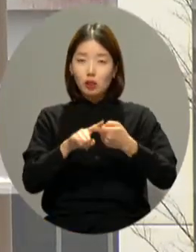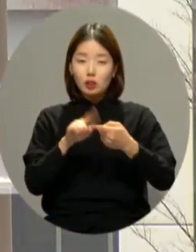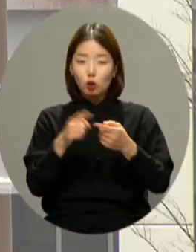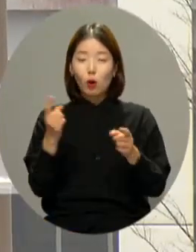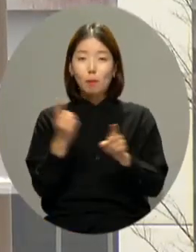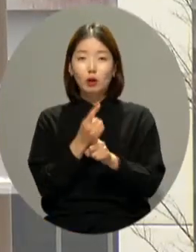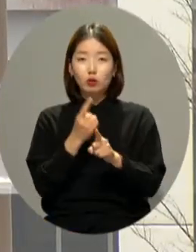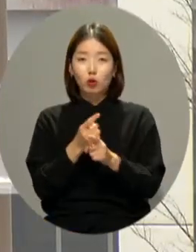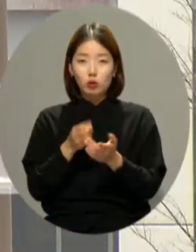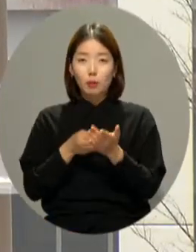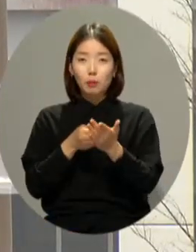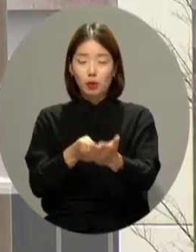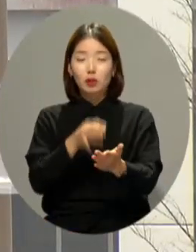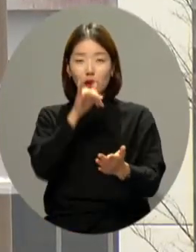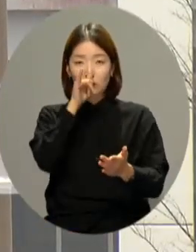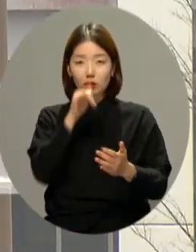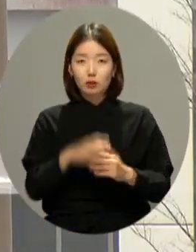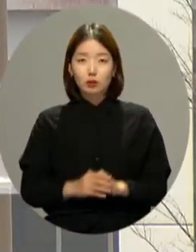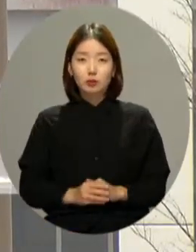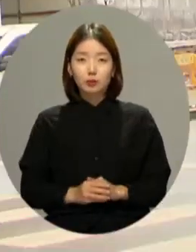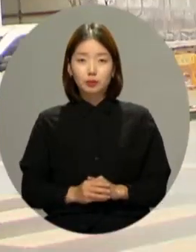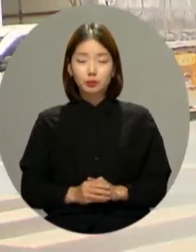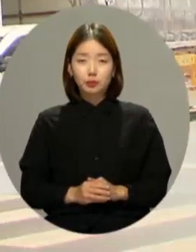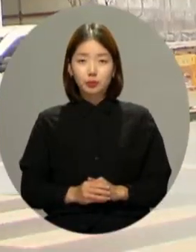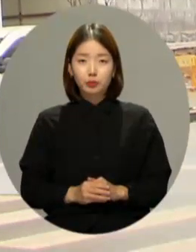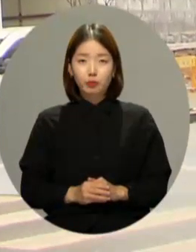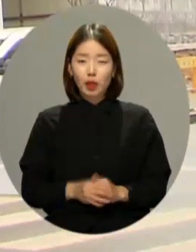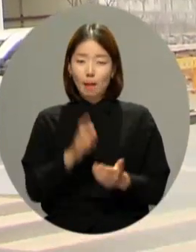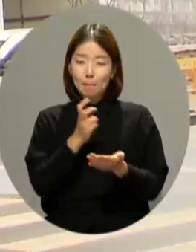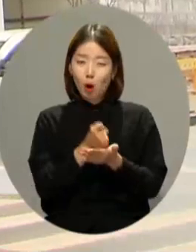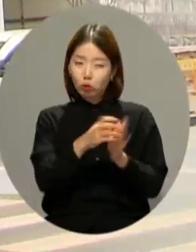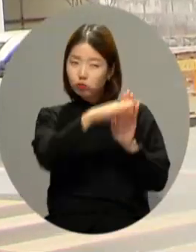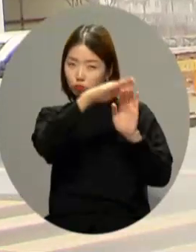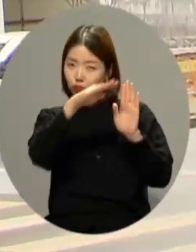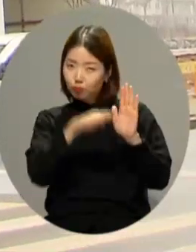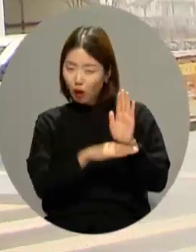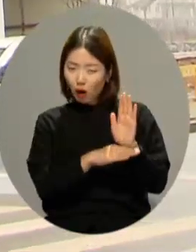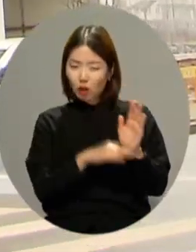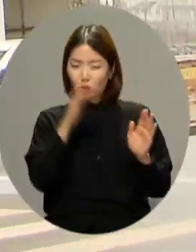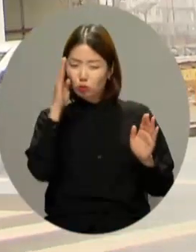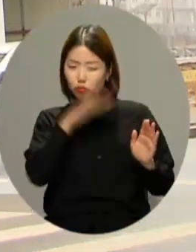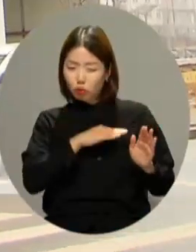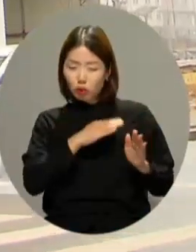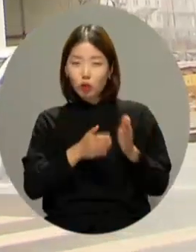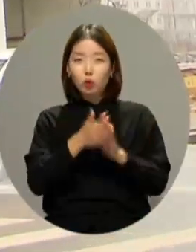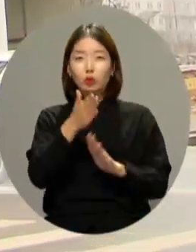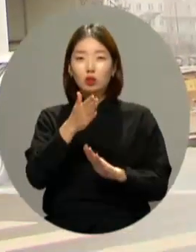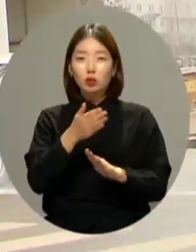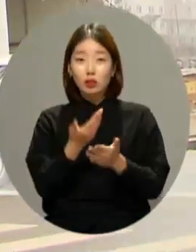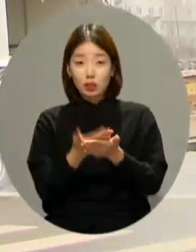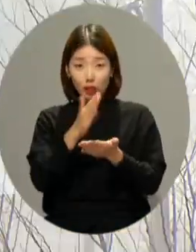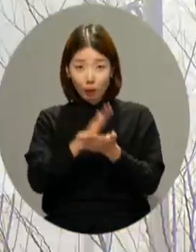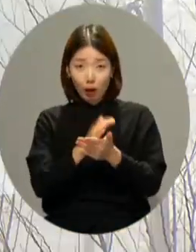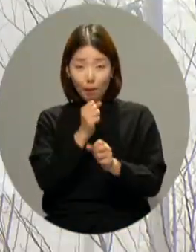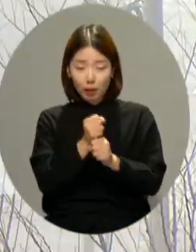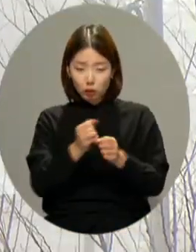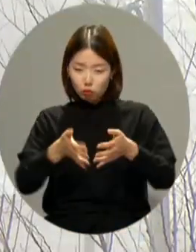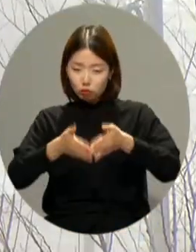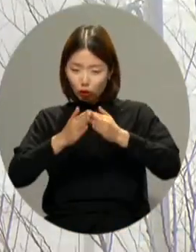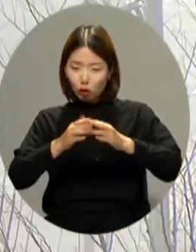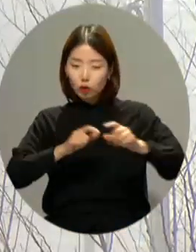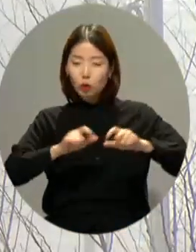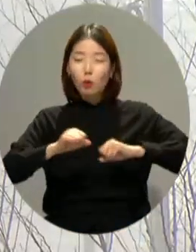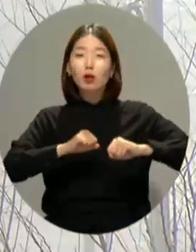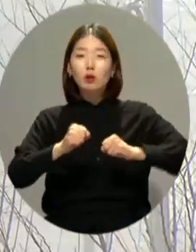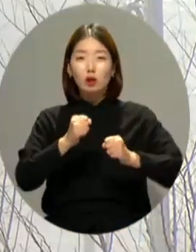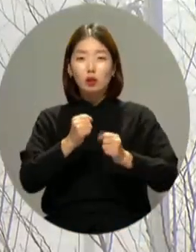개정안을 입법 예고했습니다 전주시는 규제 완화를 통해 낙후된 도심지역의 재개발이나 재건축이